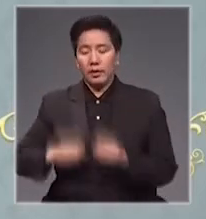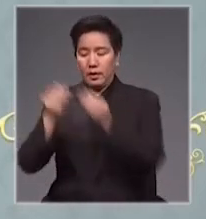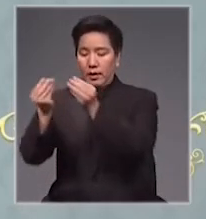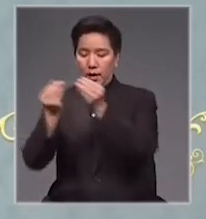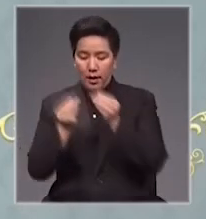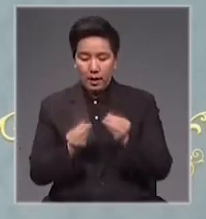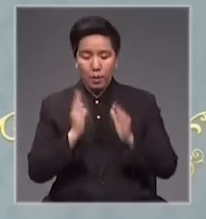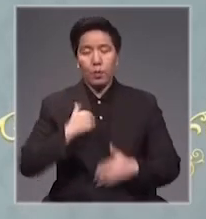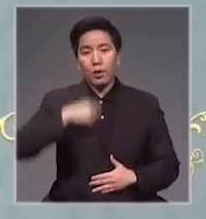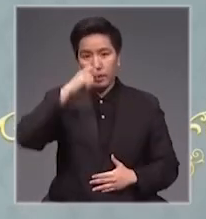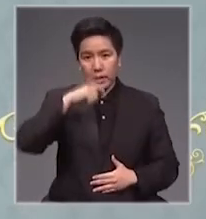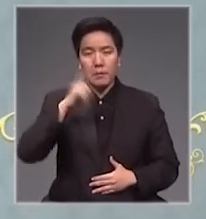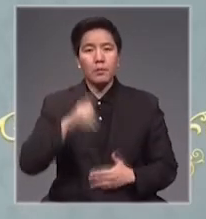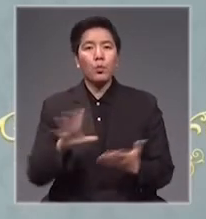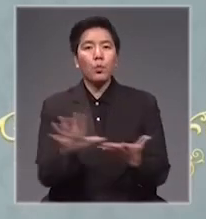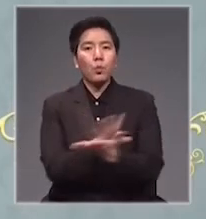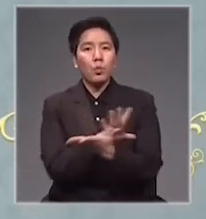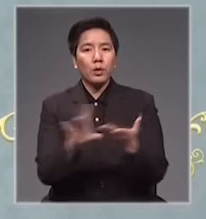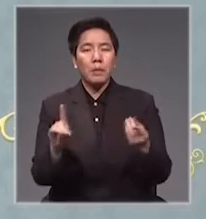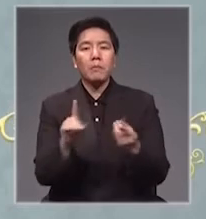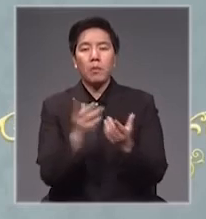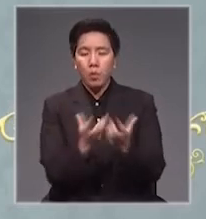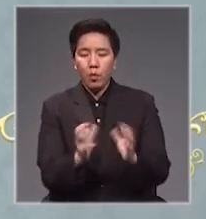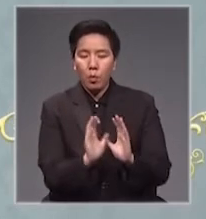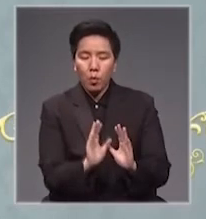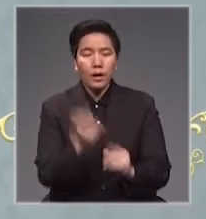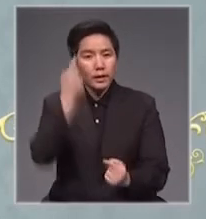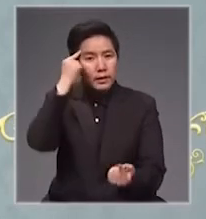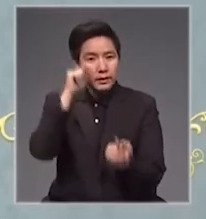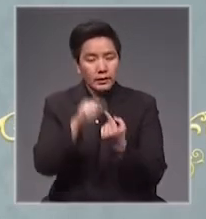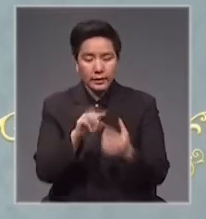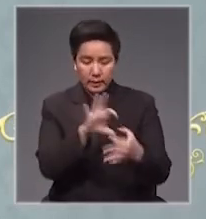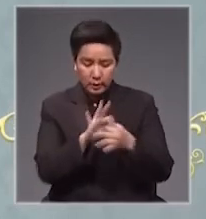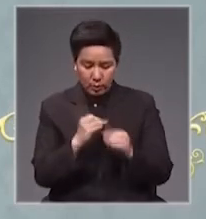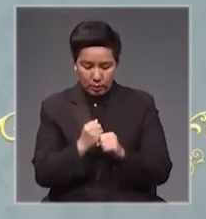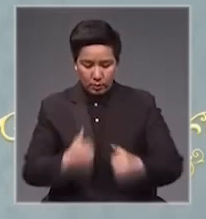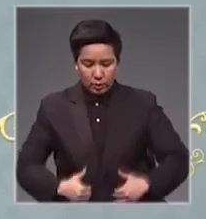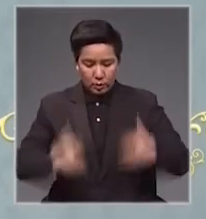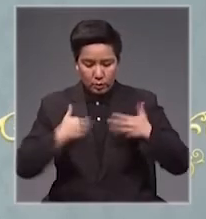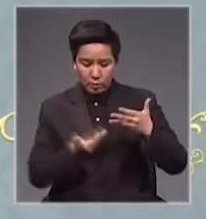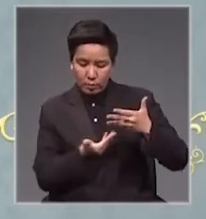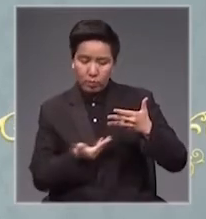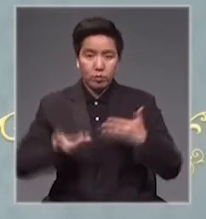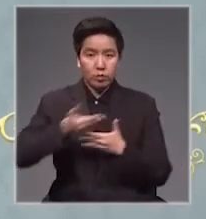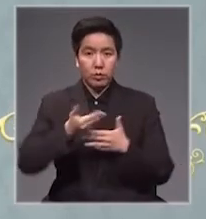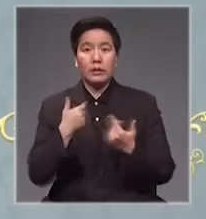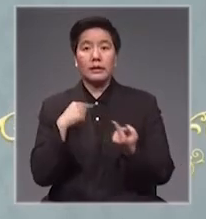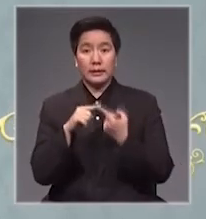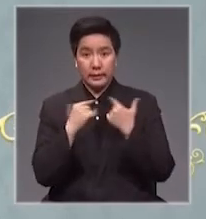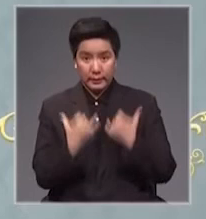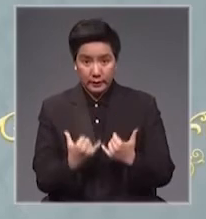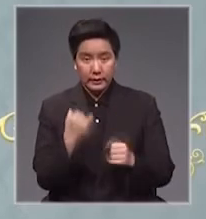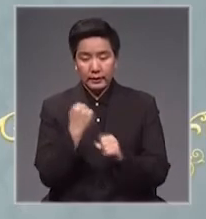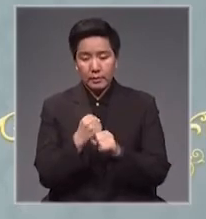ไทยได้เป็นมรดกทางวัฒนธรรมสำหรับการดำรงชีวิตและปฏิบัติตนของประชาชนในทุกระดับรวมถึงการพัฒน